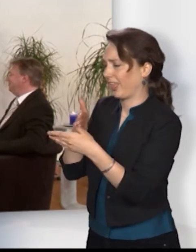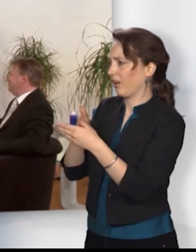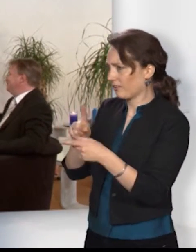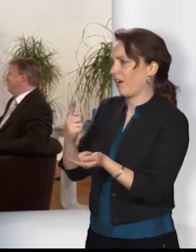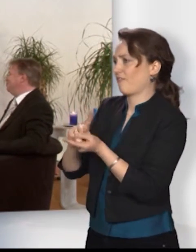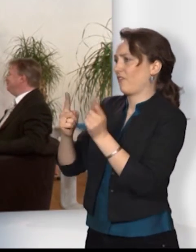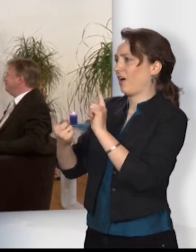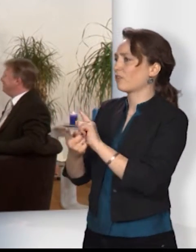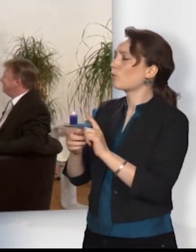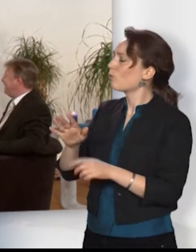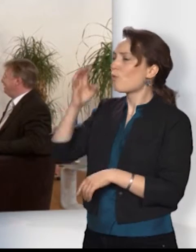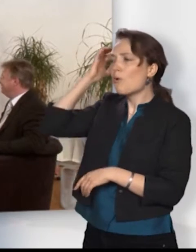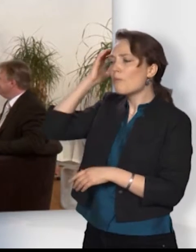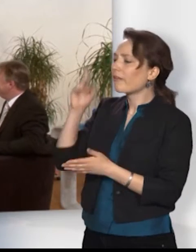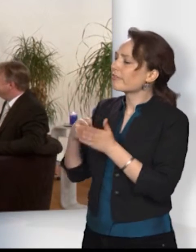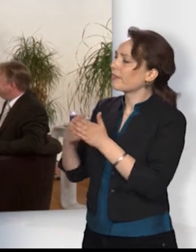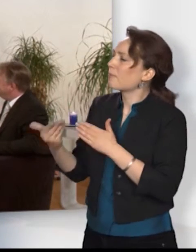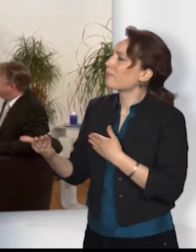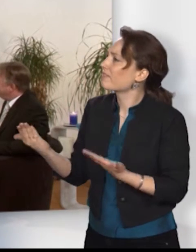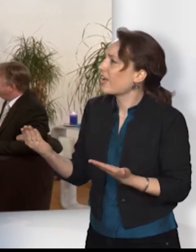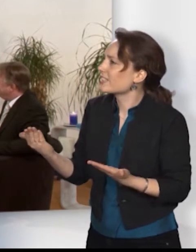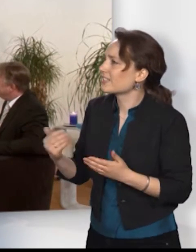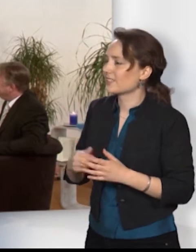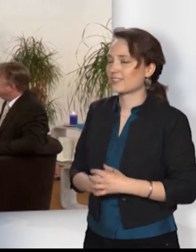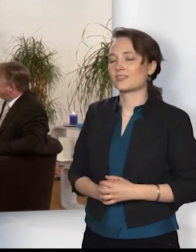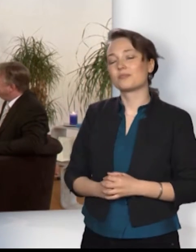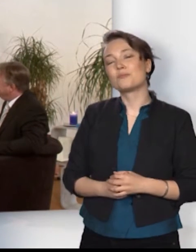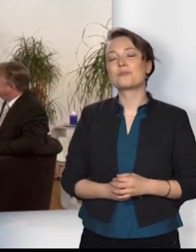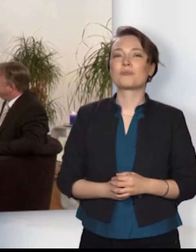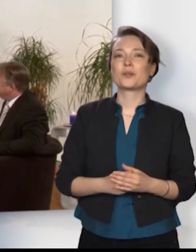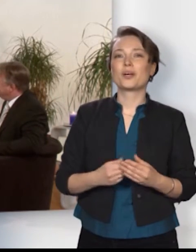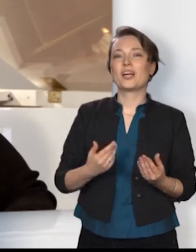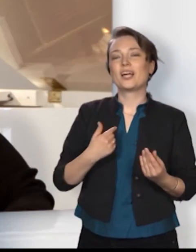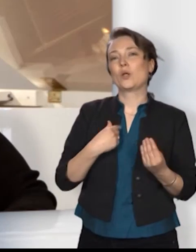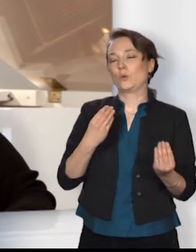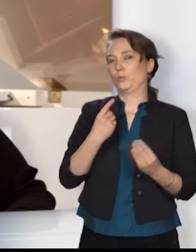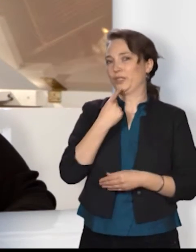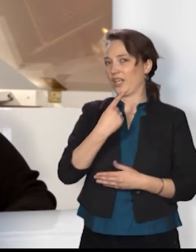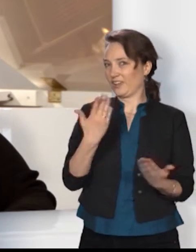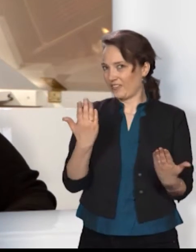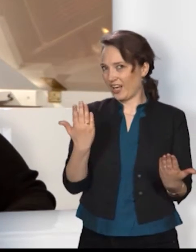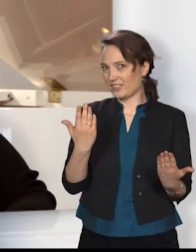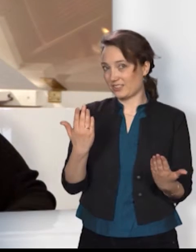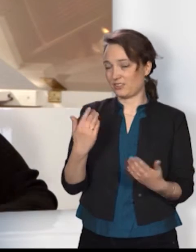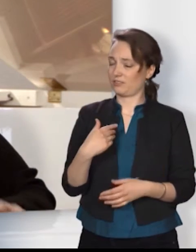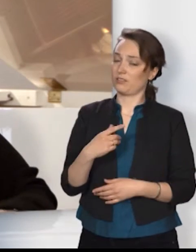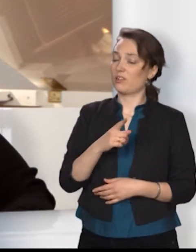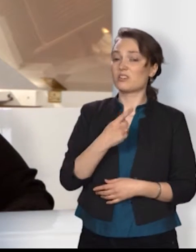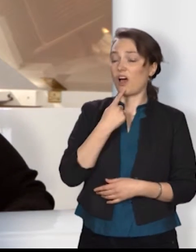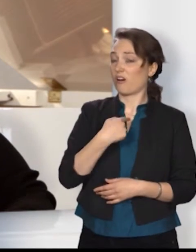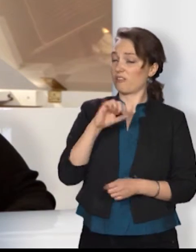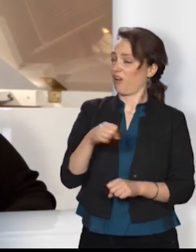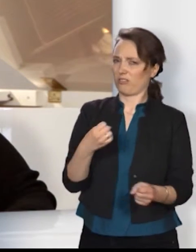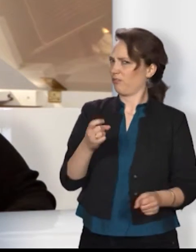ein mütterlicher, großmütterlicher Rat? Also es gibt so einen Spruch, der mir nachgesagt wird, nie sagen, ich kann das nicht,